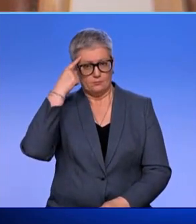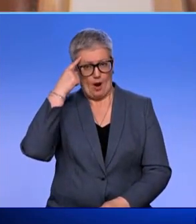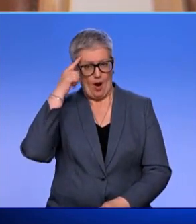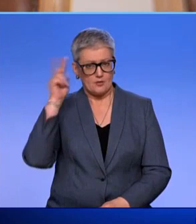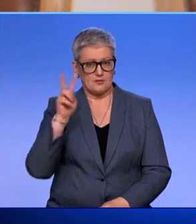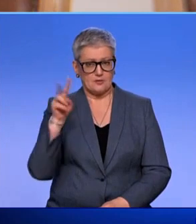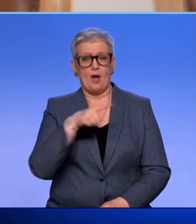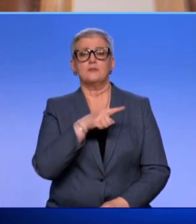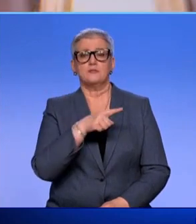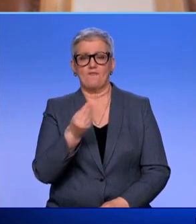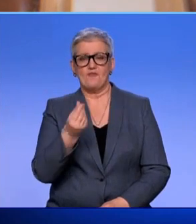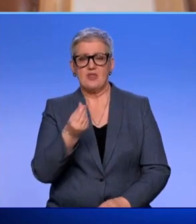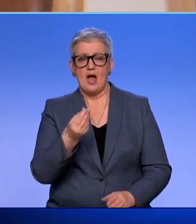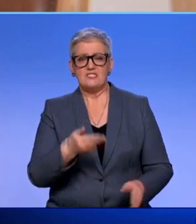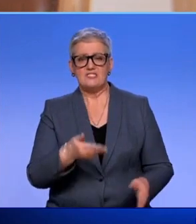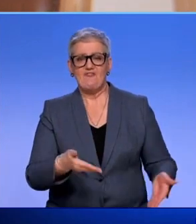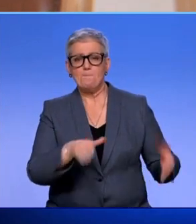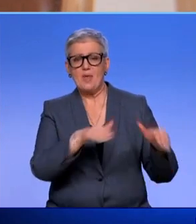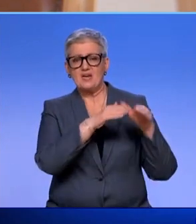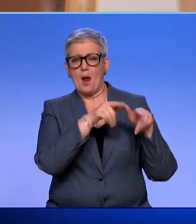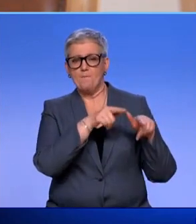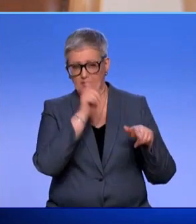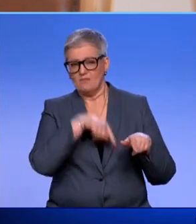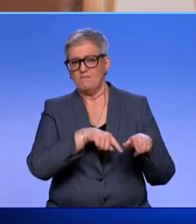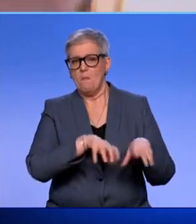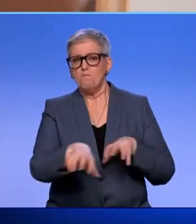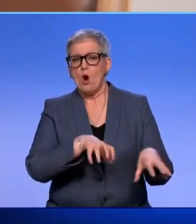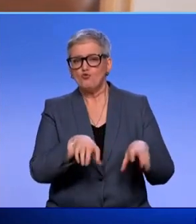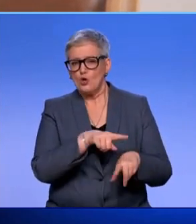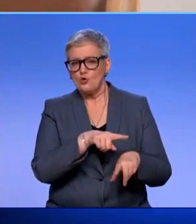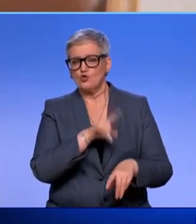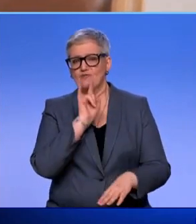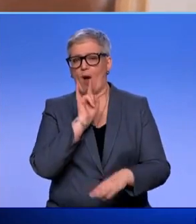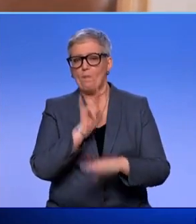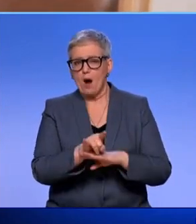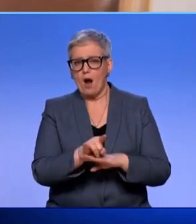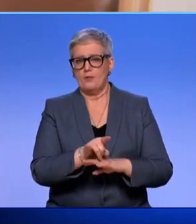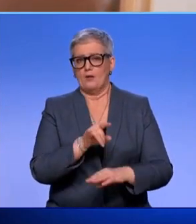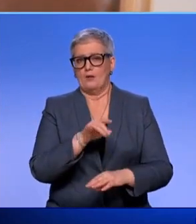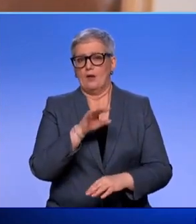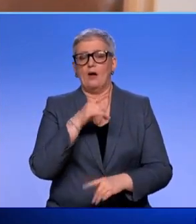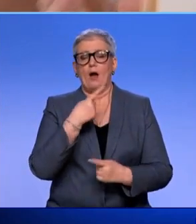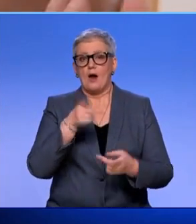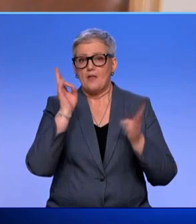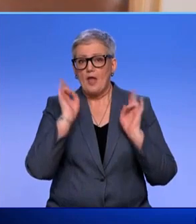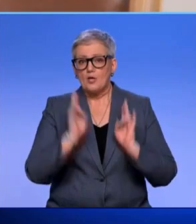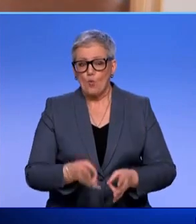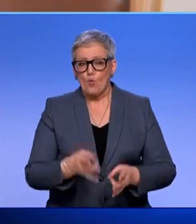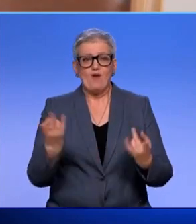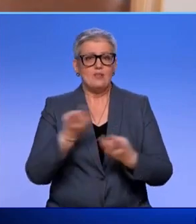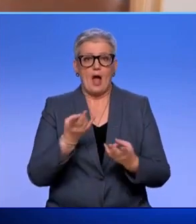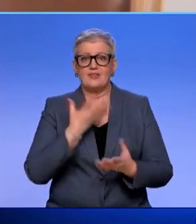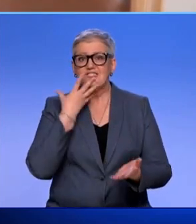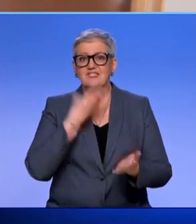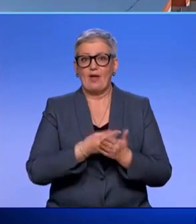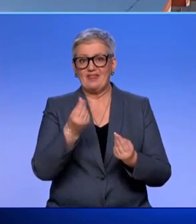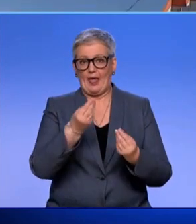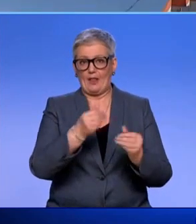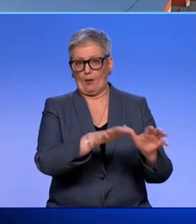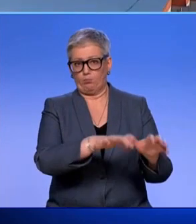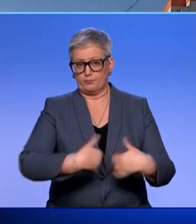финансовая пирамида, мошенничество, обман, МММ, катастрофа, надо хватать свои деньги,